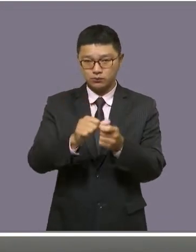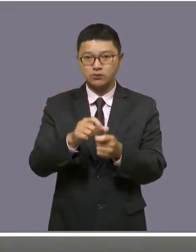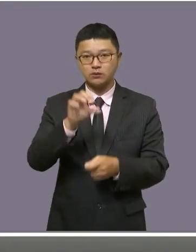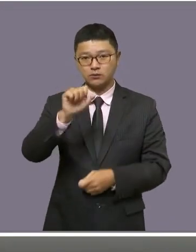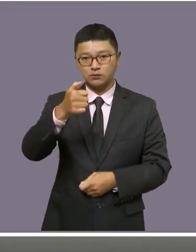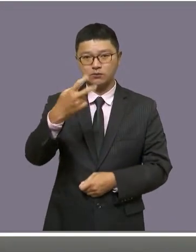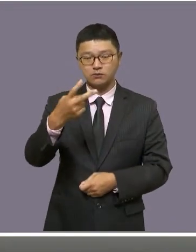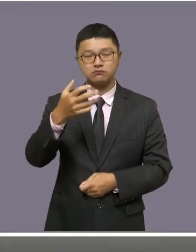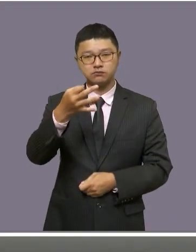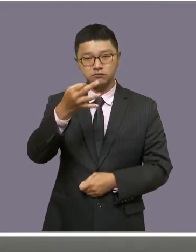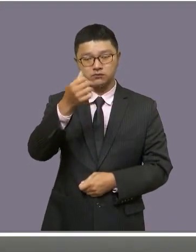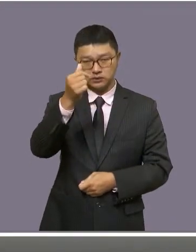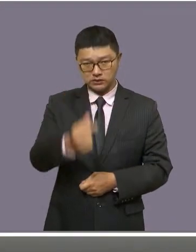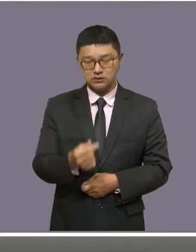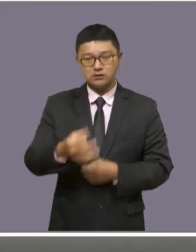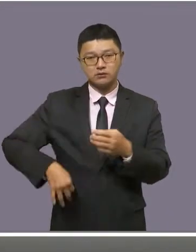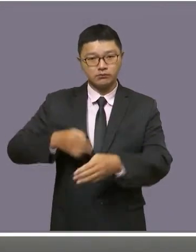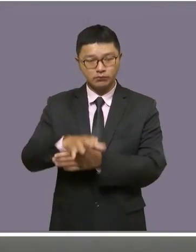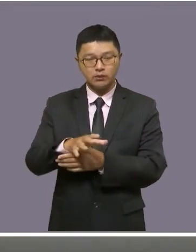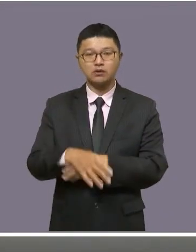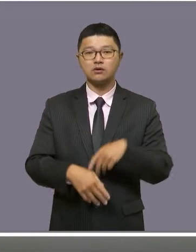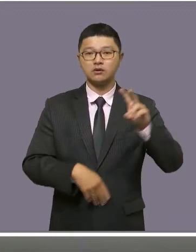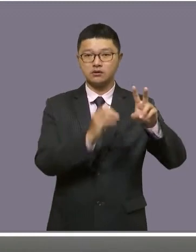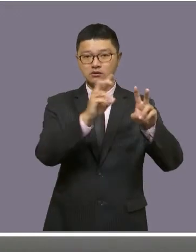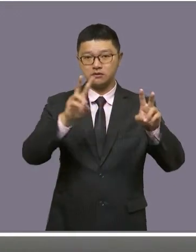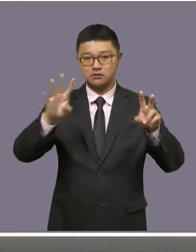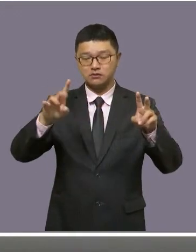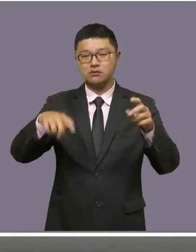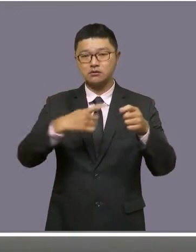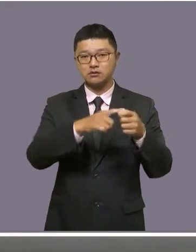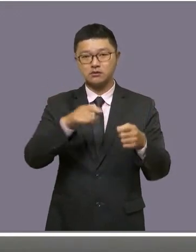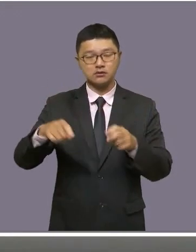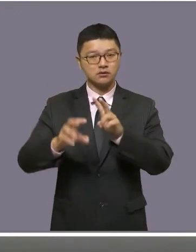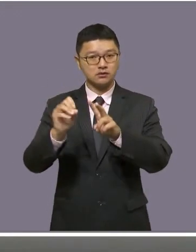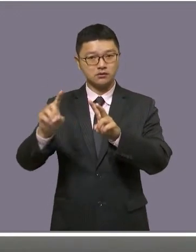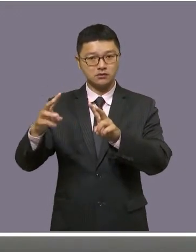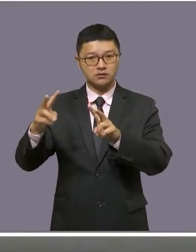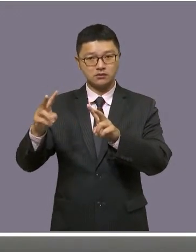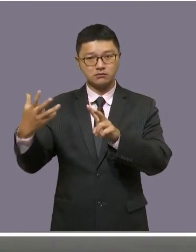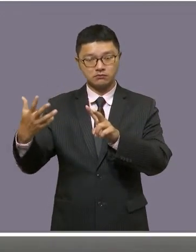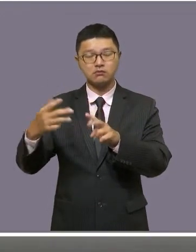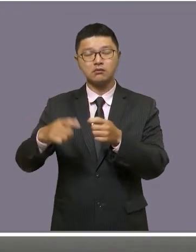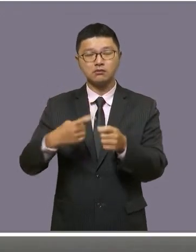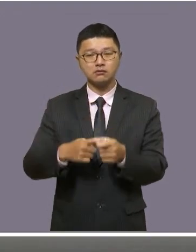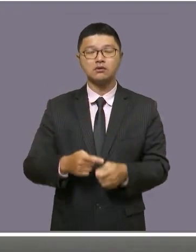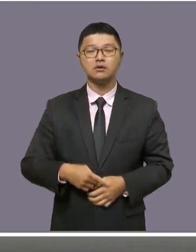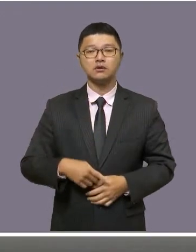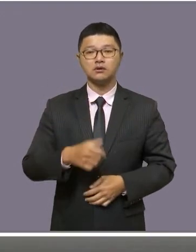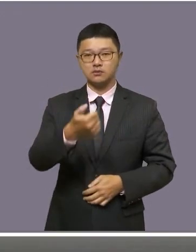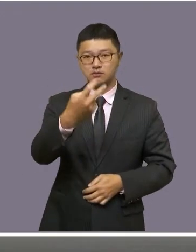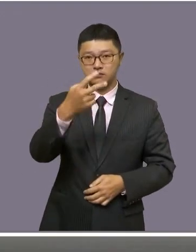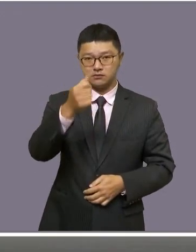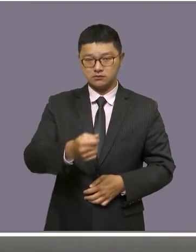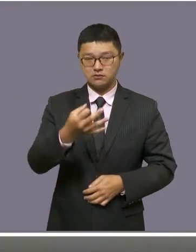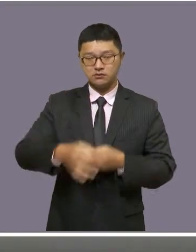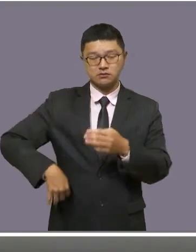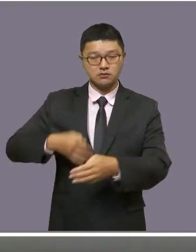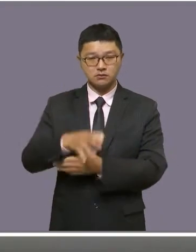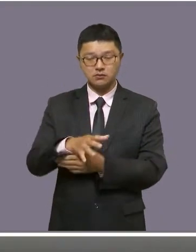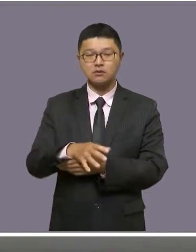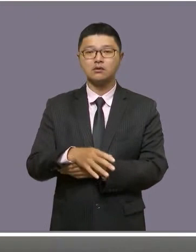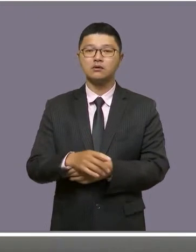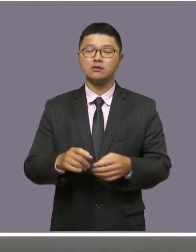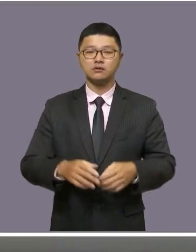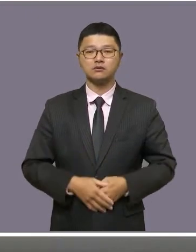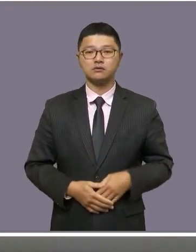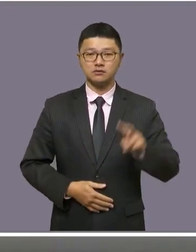的这样的一个计划。从2024到2028，我们来投入了52亿元，预计累积